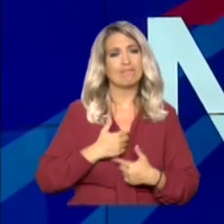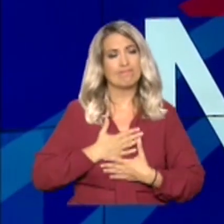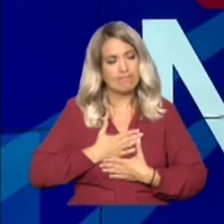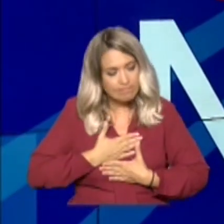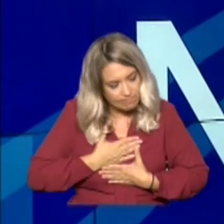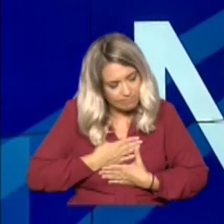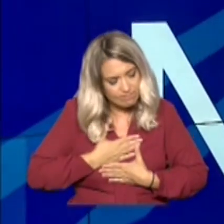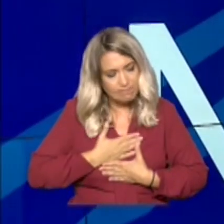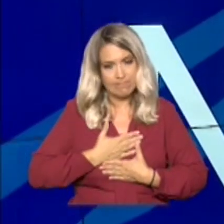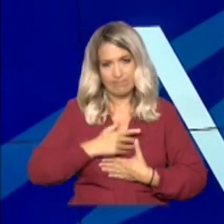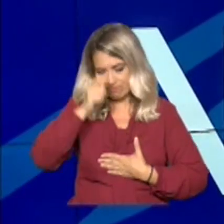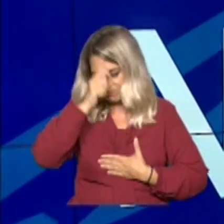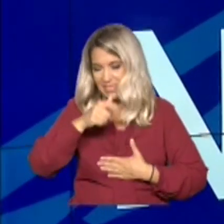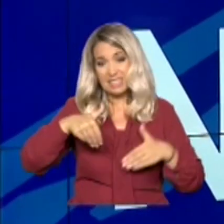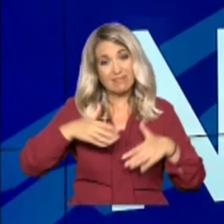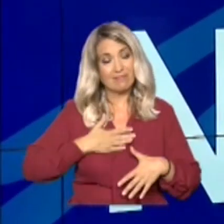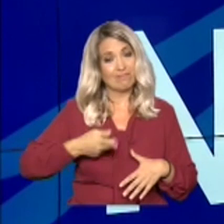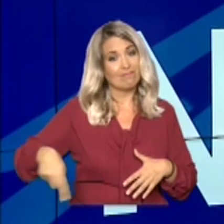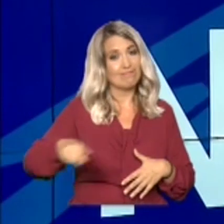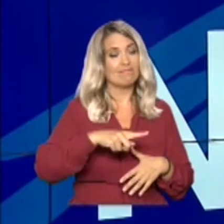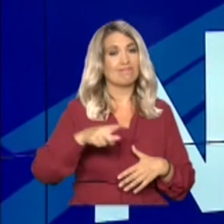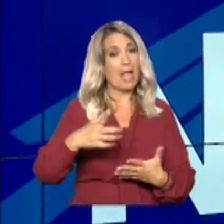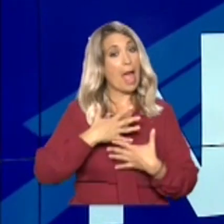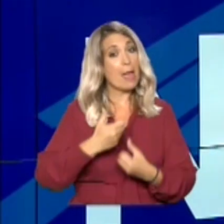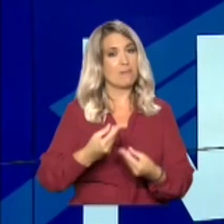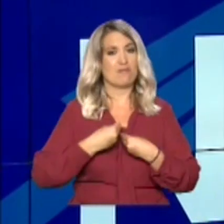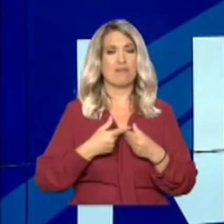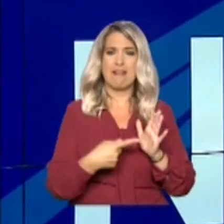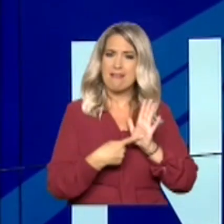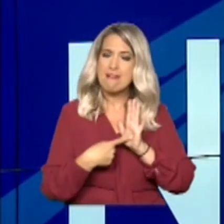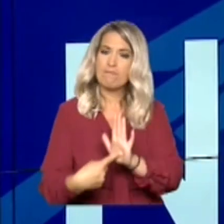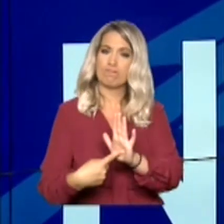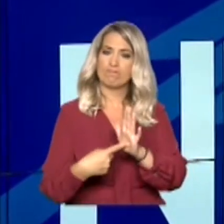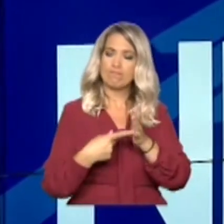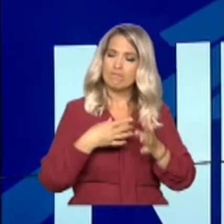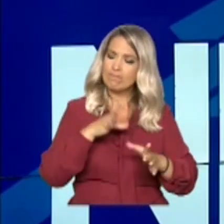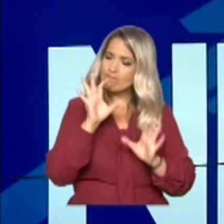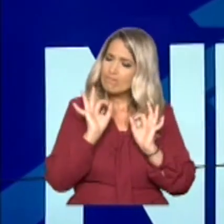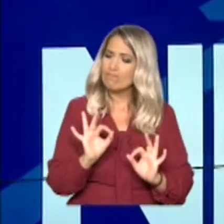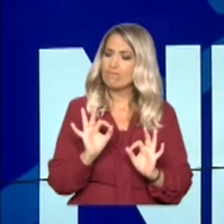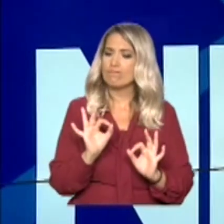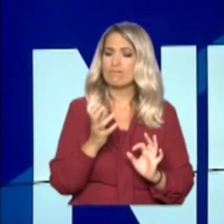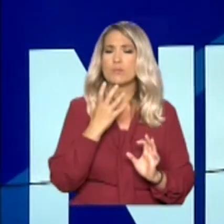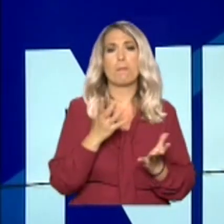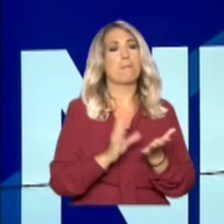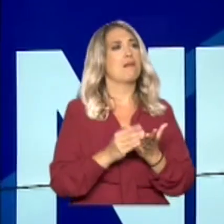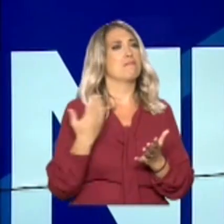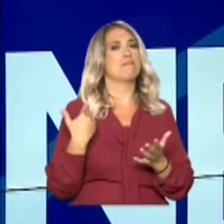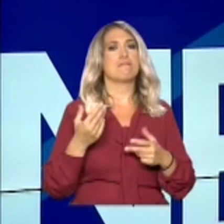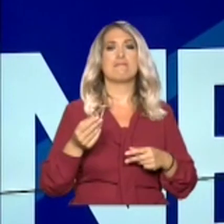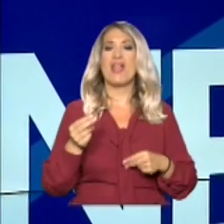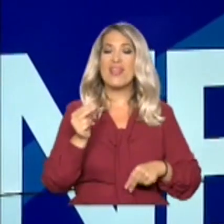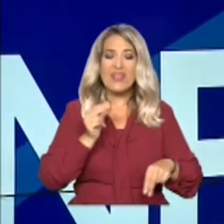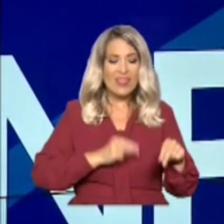δείξατε. Σε θέματα μεγάλα, σοβαρά, καθοριστικά, σαν αυτό της εκλογικής διαδικασίας, των